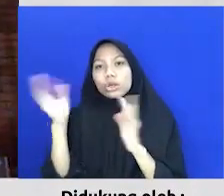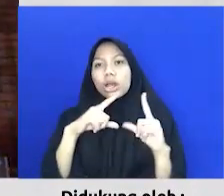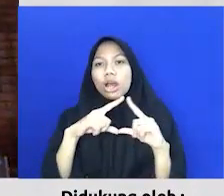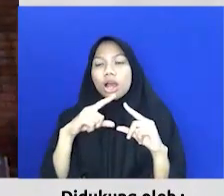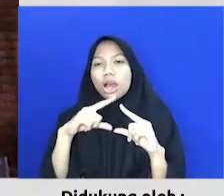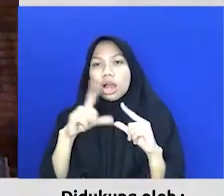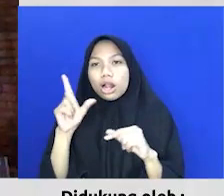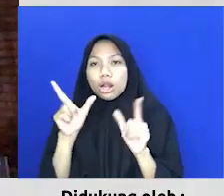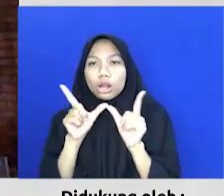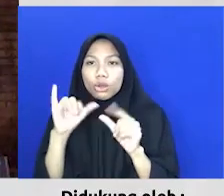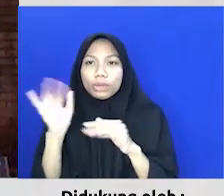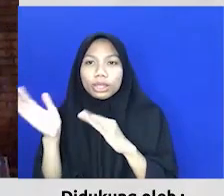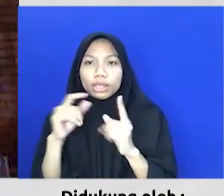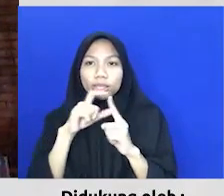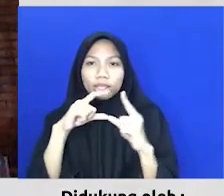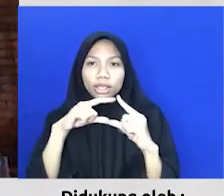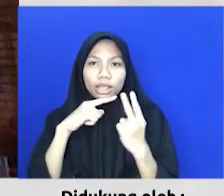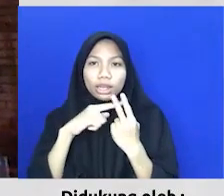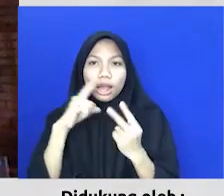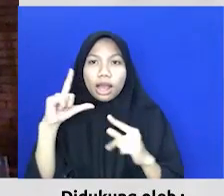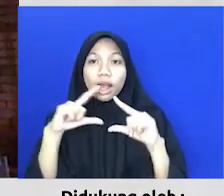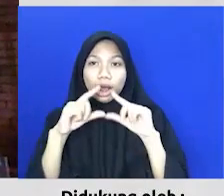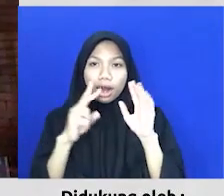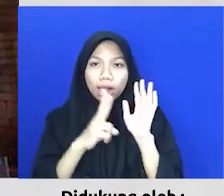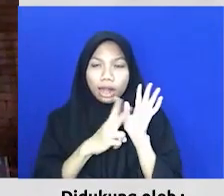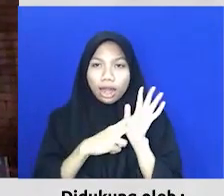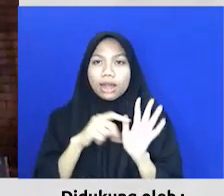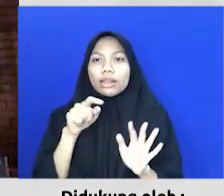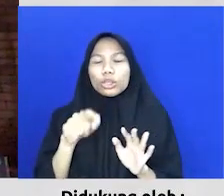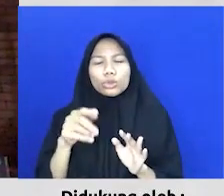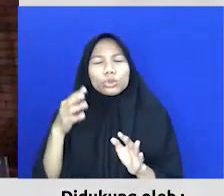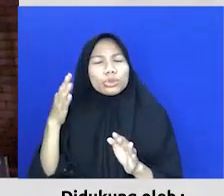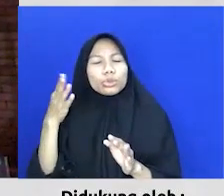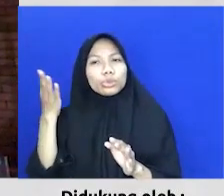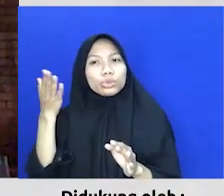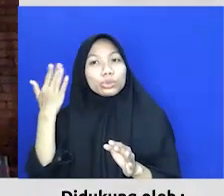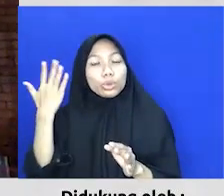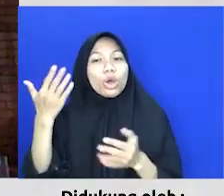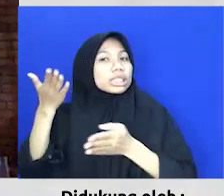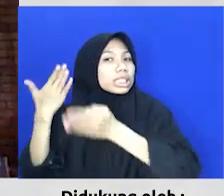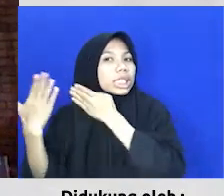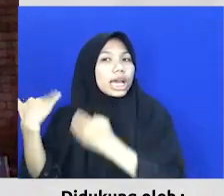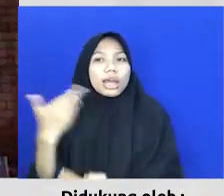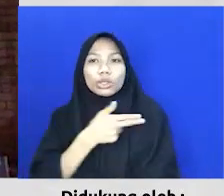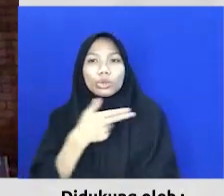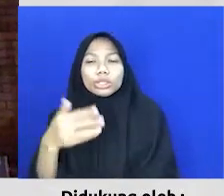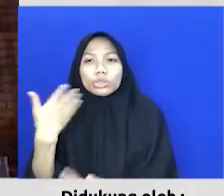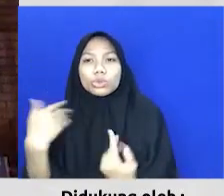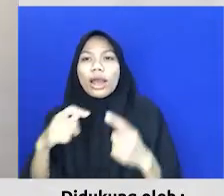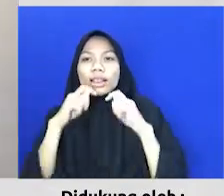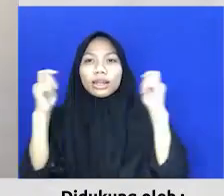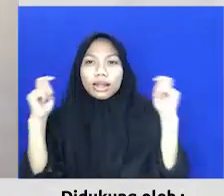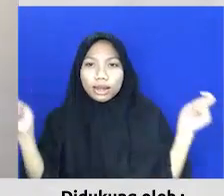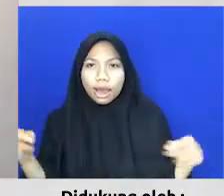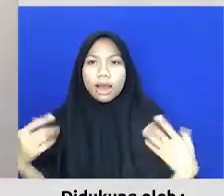University, kemudian mendapatkan PhD-nya itu dari University of Illinois. Pak